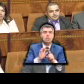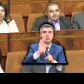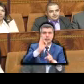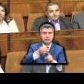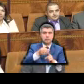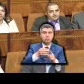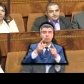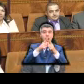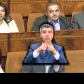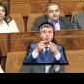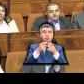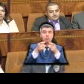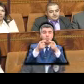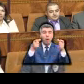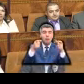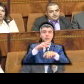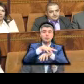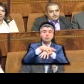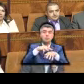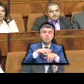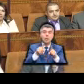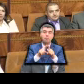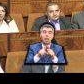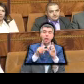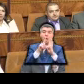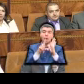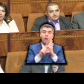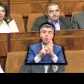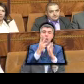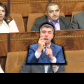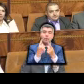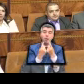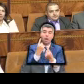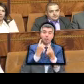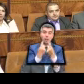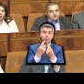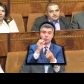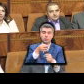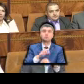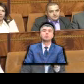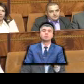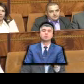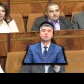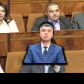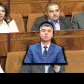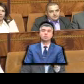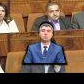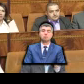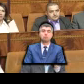الجهوية المتقدمة تفعيلا لدستور 2011. وبالتالي